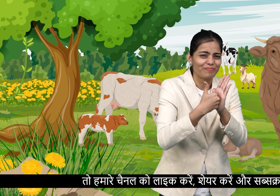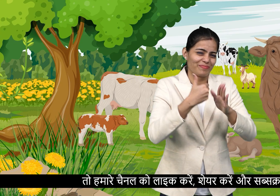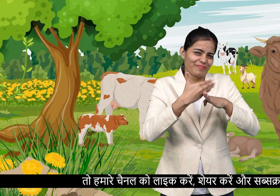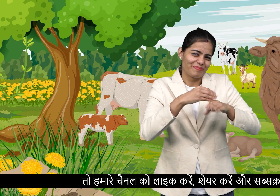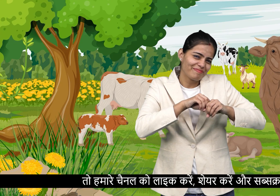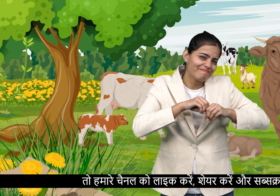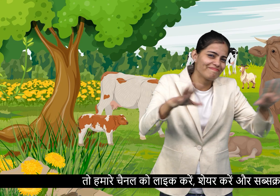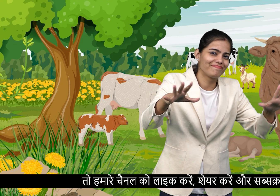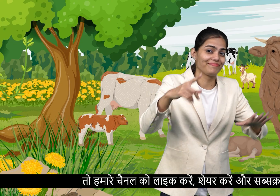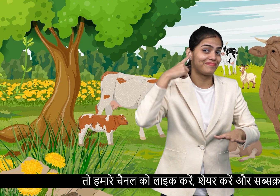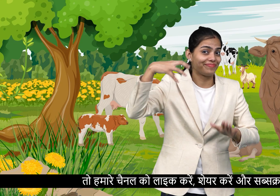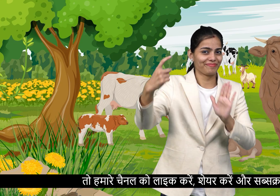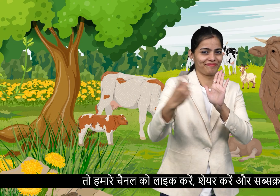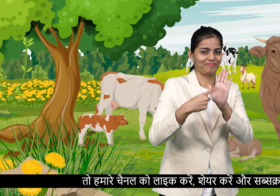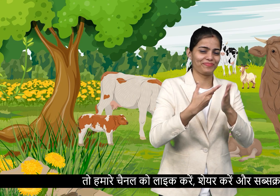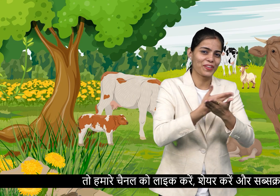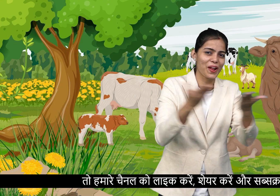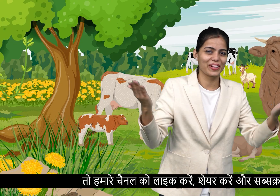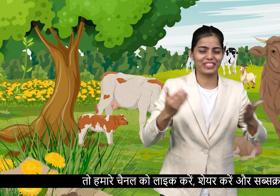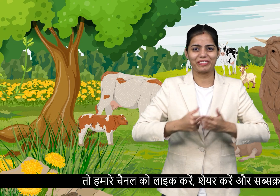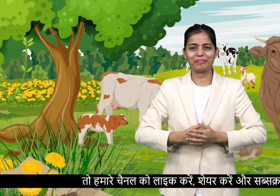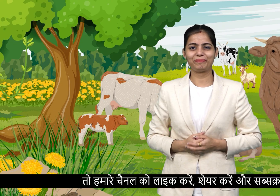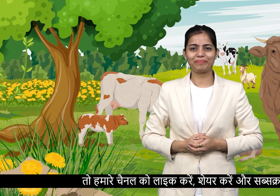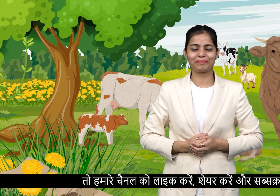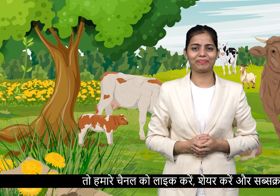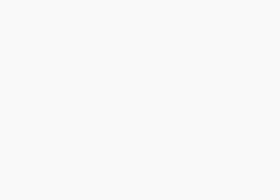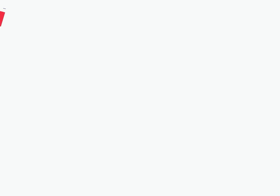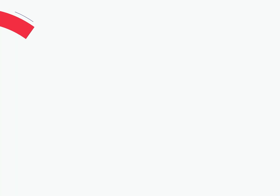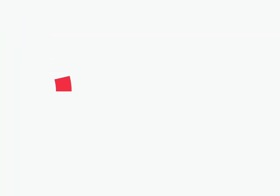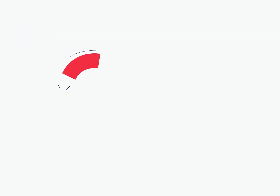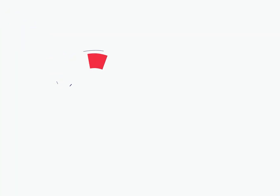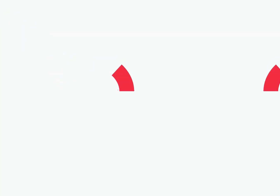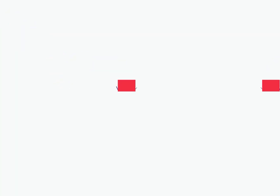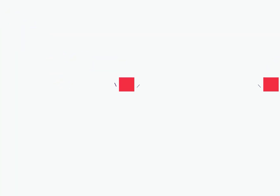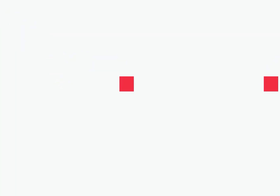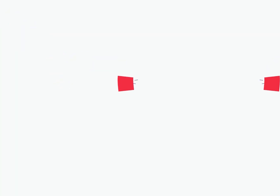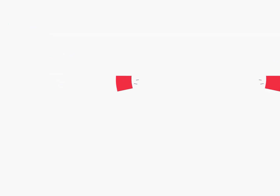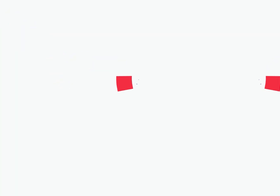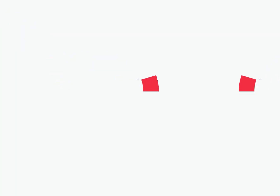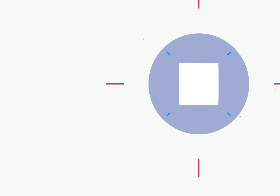गया तो हमारे चैनल को लाइक करें, शेयर करें और सब्सक्राइब करें।